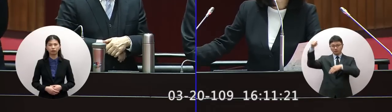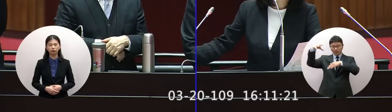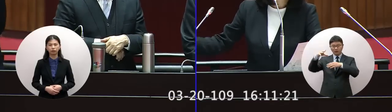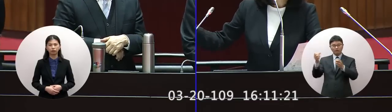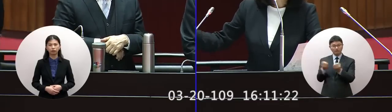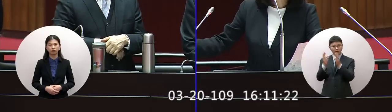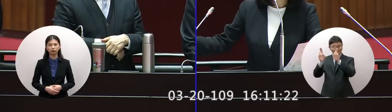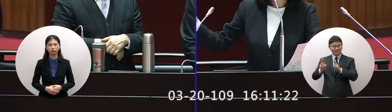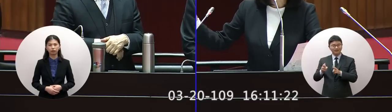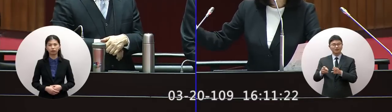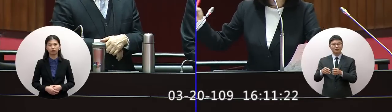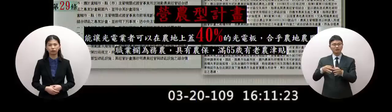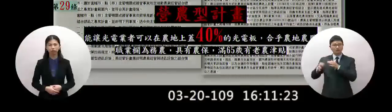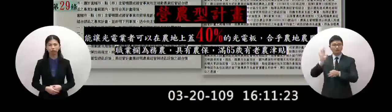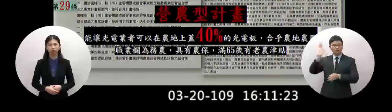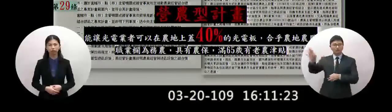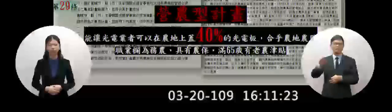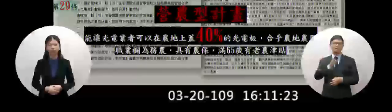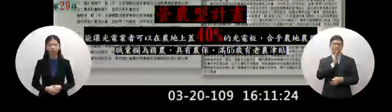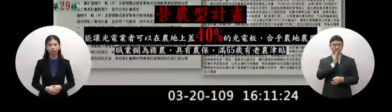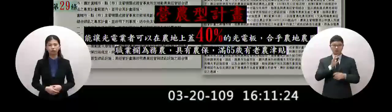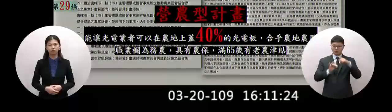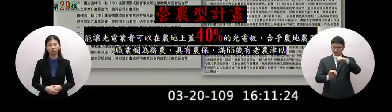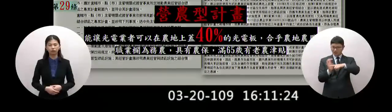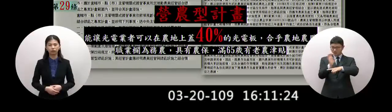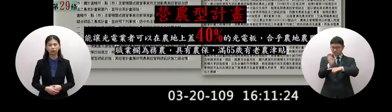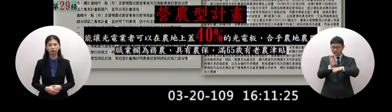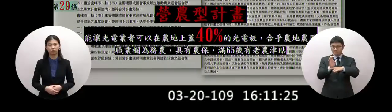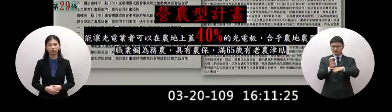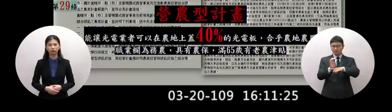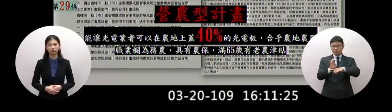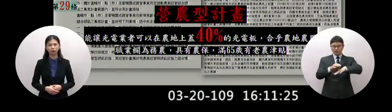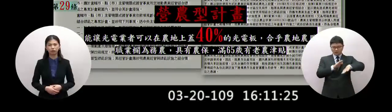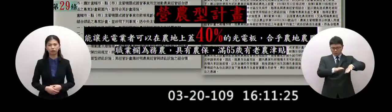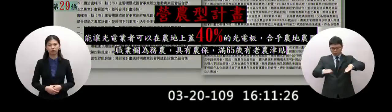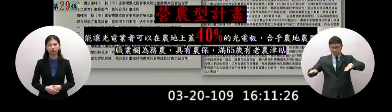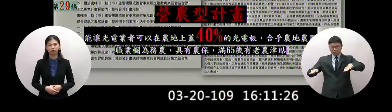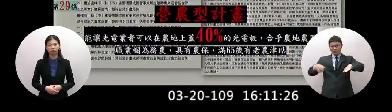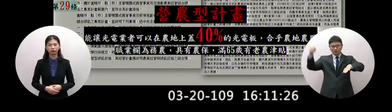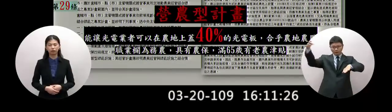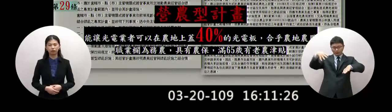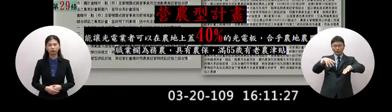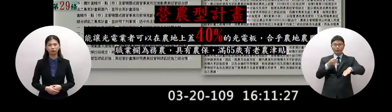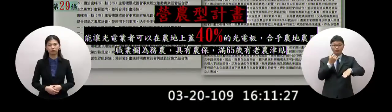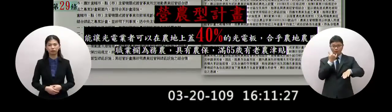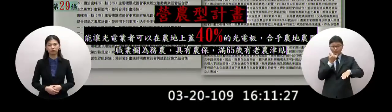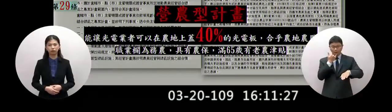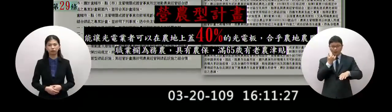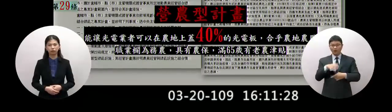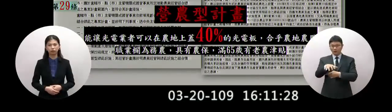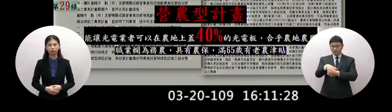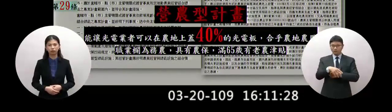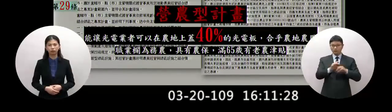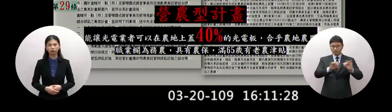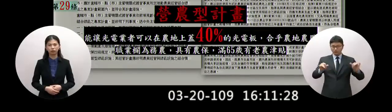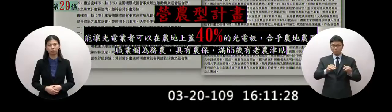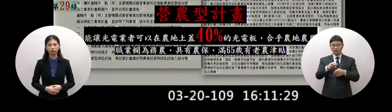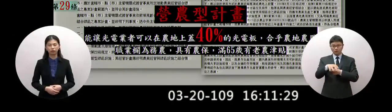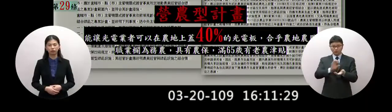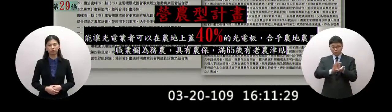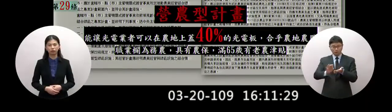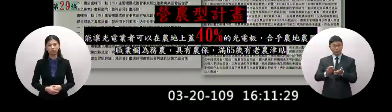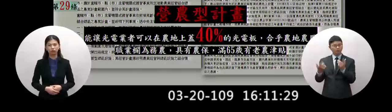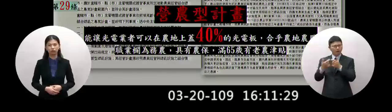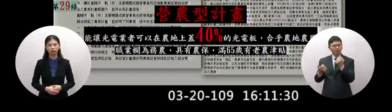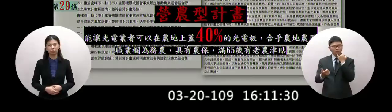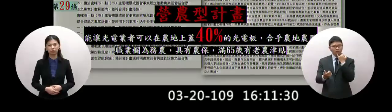地上盖40%的光电板，这么样一来，它就合乎了农地农用，而且